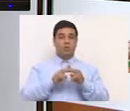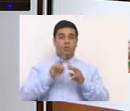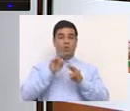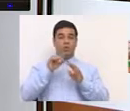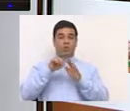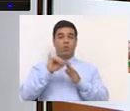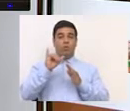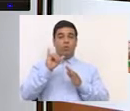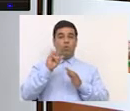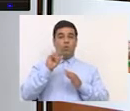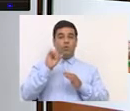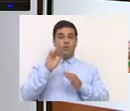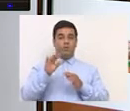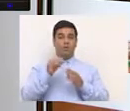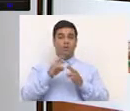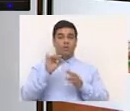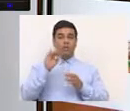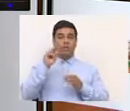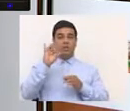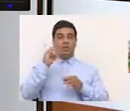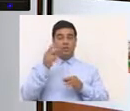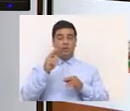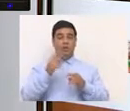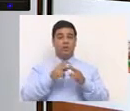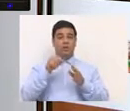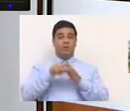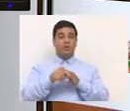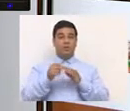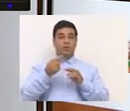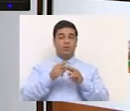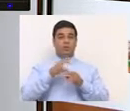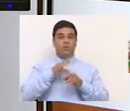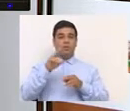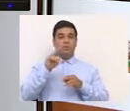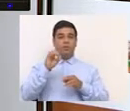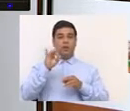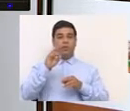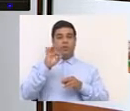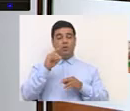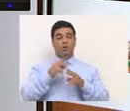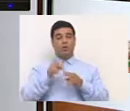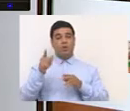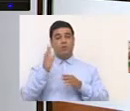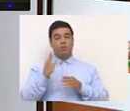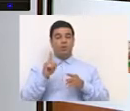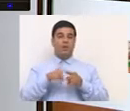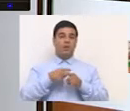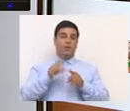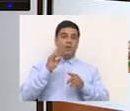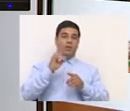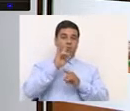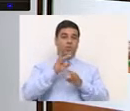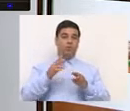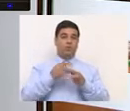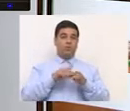на чередование и возможность явлений, которые вы только предполагаете. Вы не знаете, они будут или не будут,